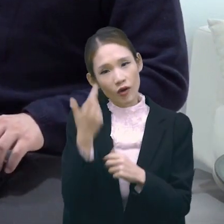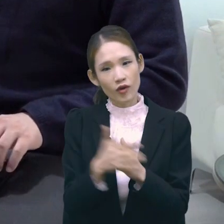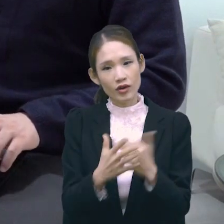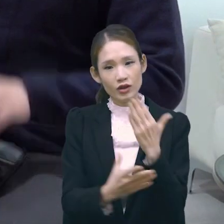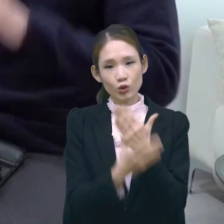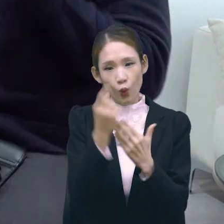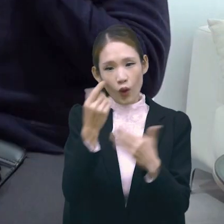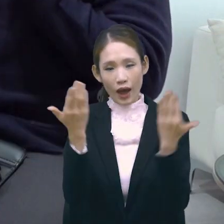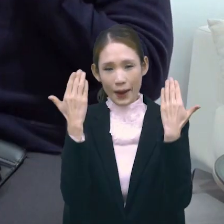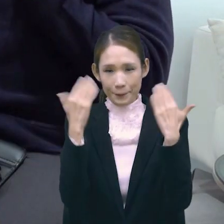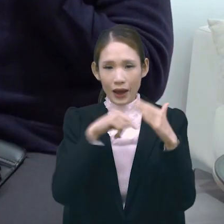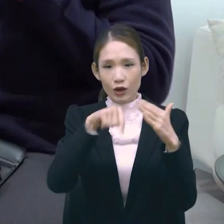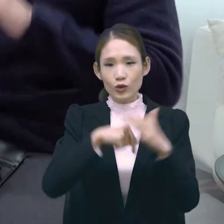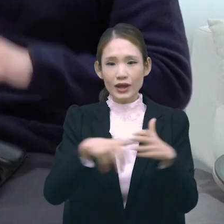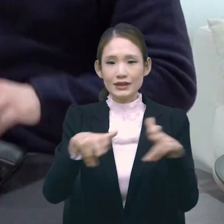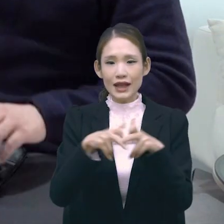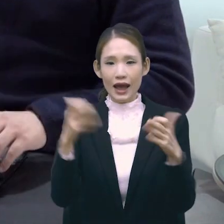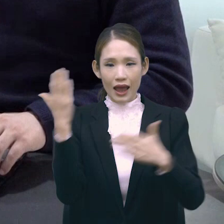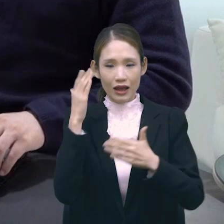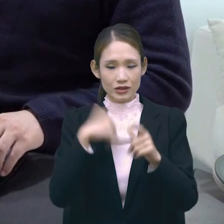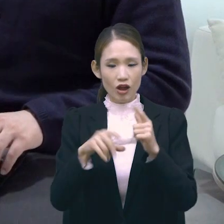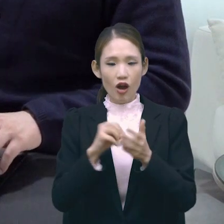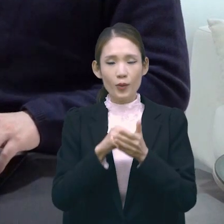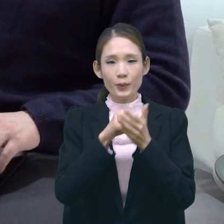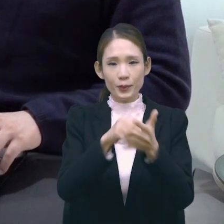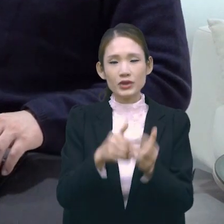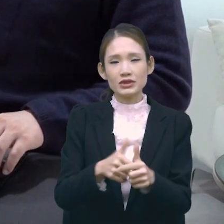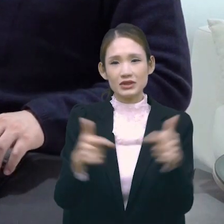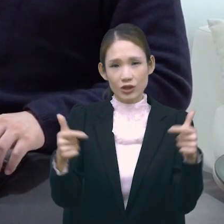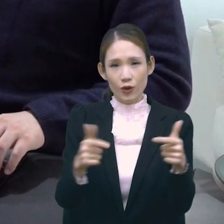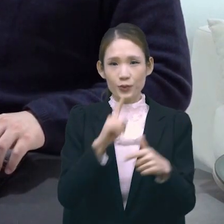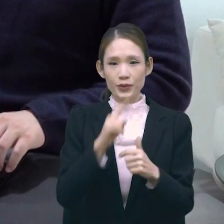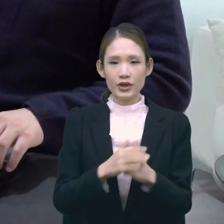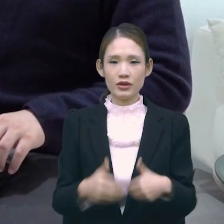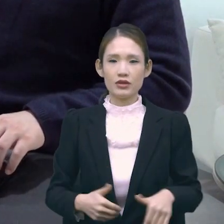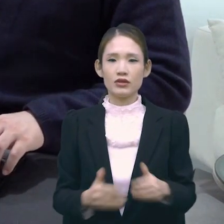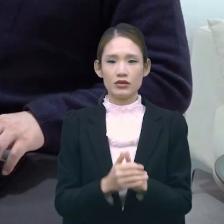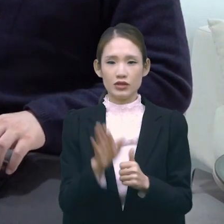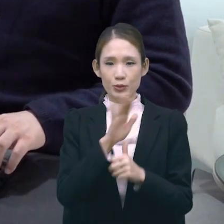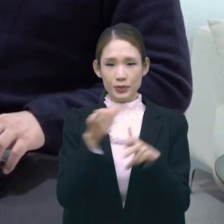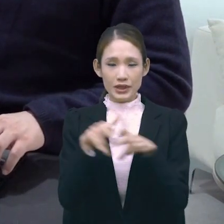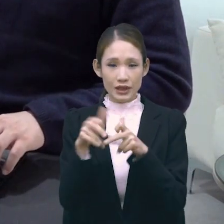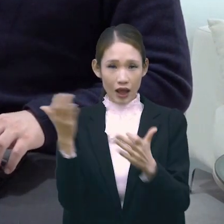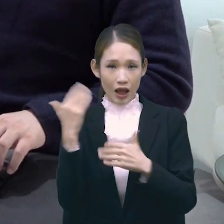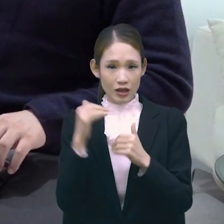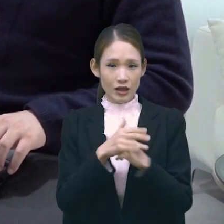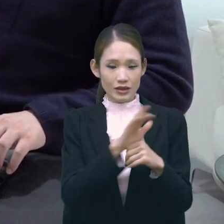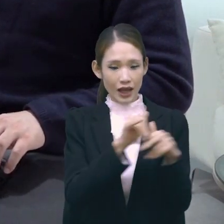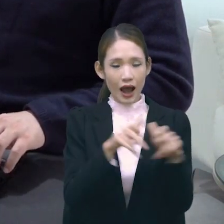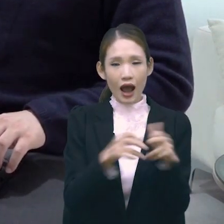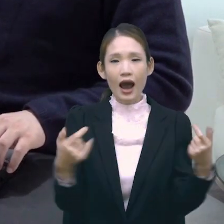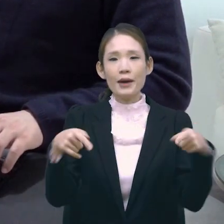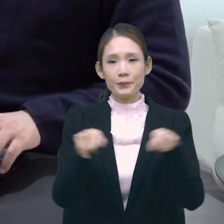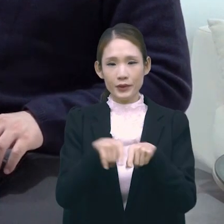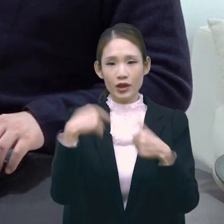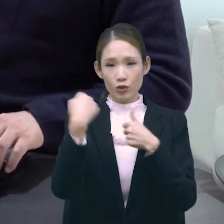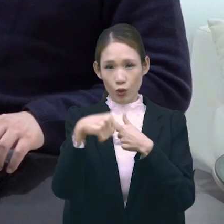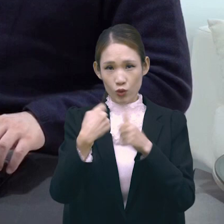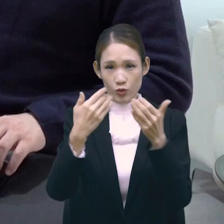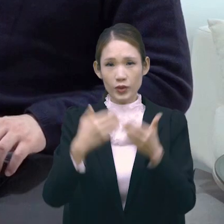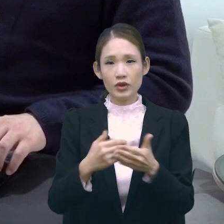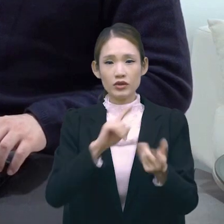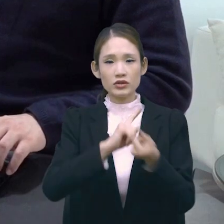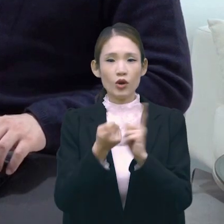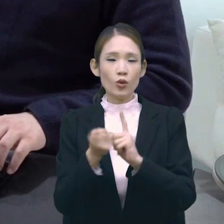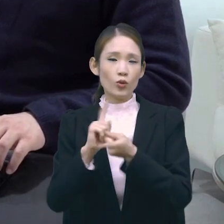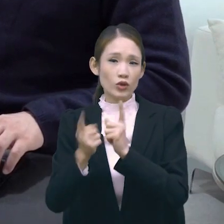좀 해봤어요. 저희가 통합학교에 장애 학생들이 더 많이 들어가야 된다는 게 얘기들을 많이 하고 있잖아요. 그래서 비장애 학생들이 장애 학생들이랑 같이 교육을